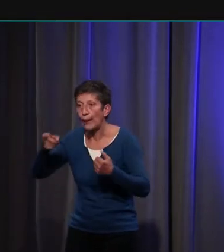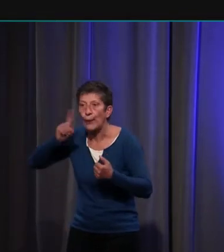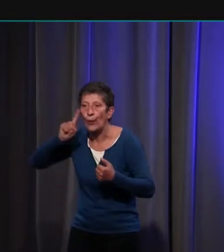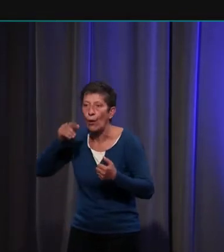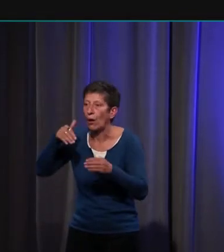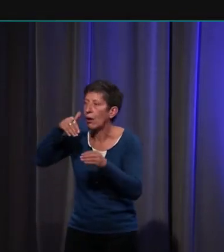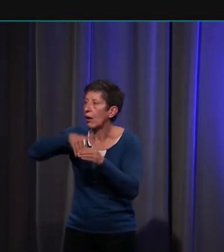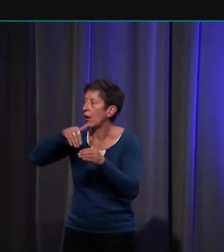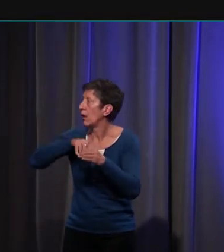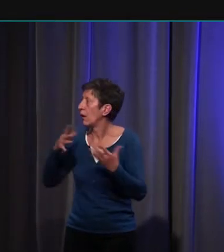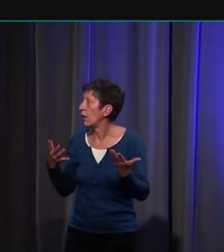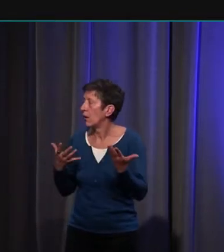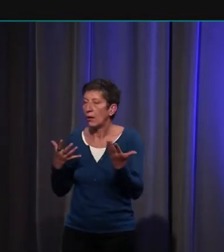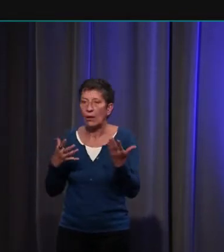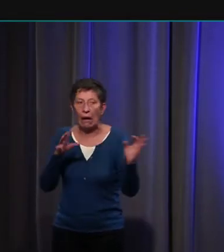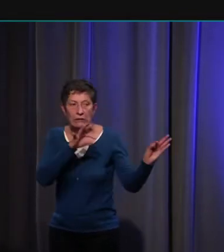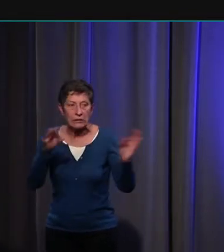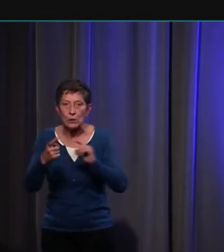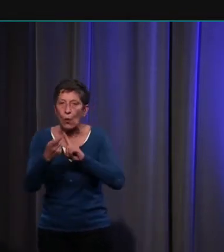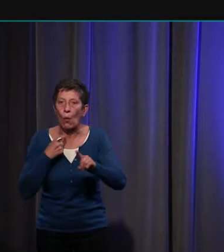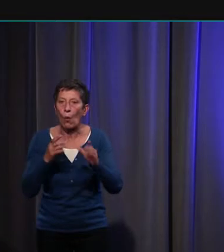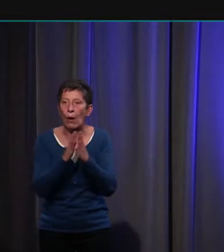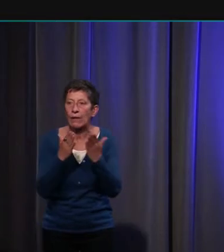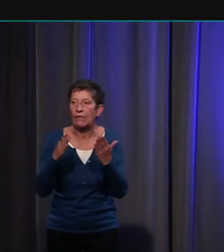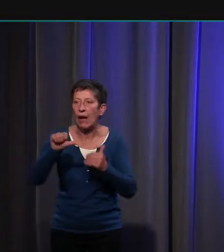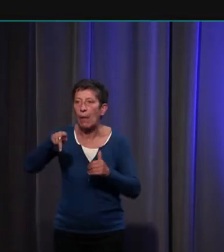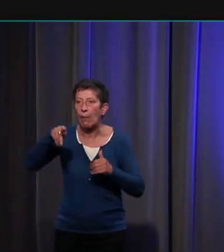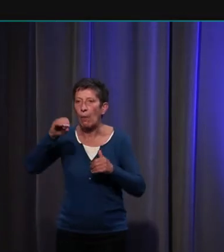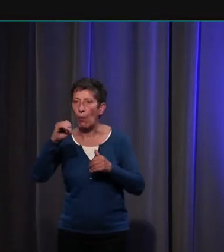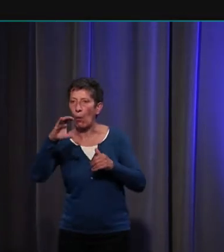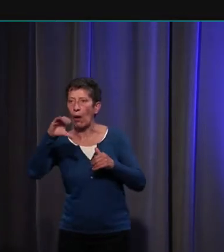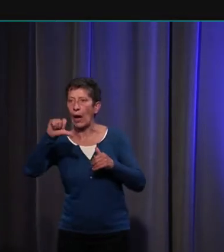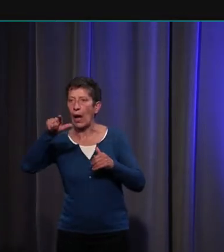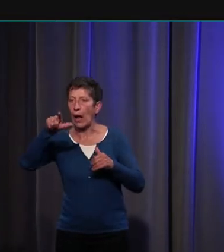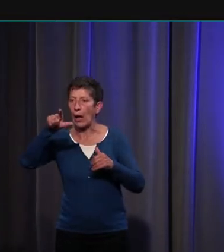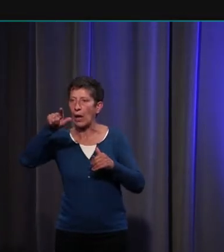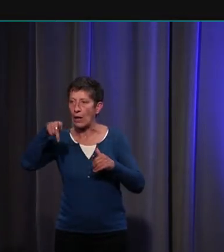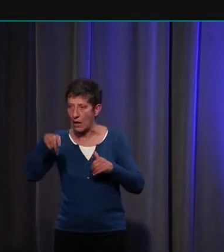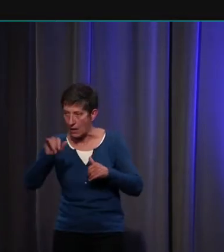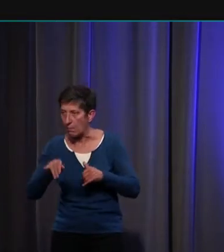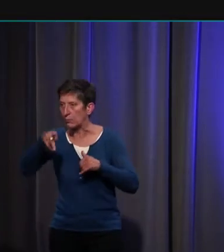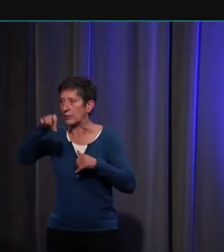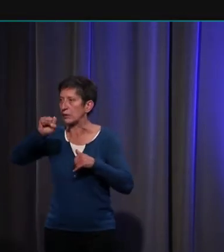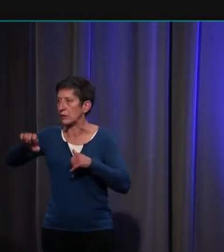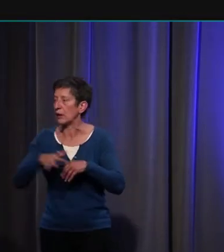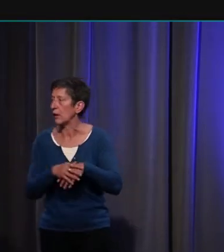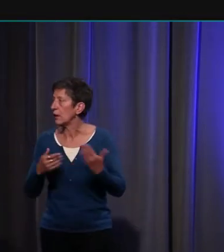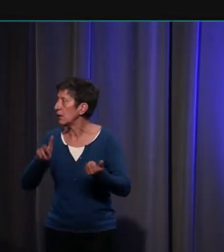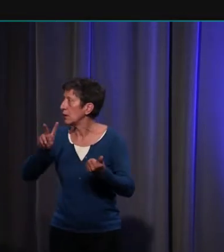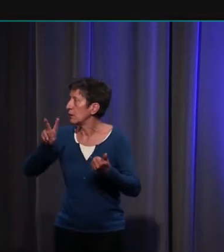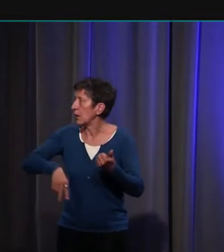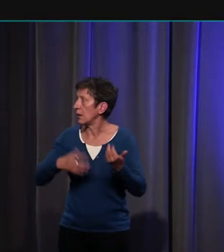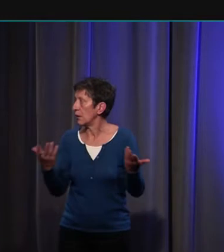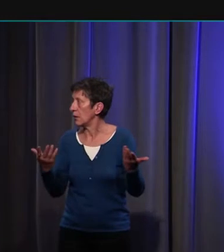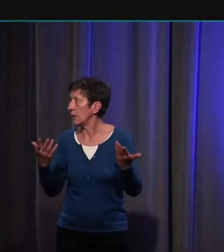citations du livre de l'apocalypse mais c'est c'est quand même la lettre que l'on écrit au pape en disant que le son du